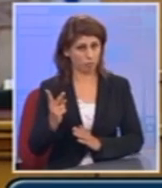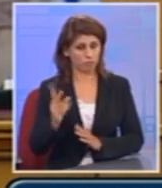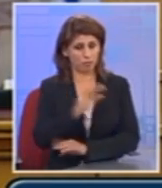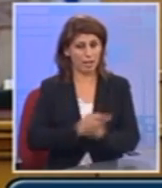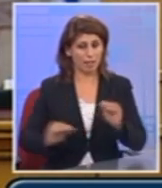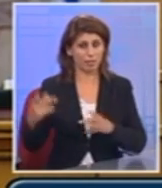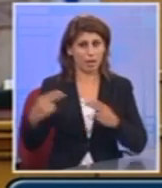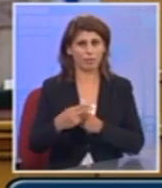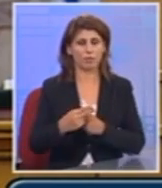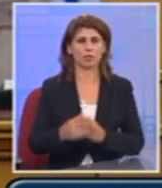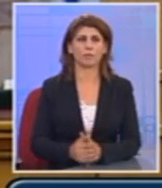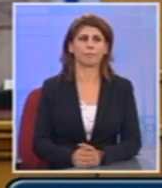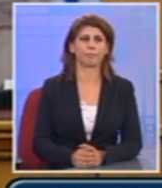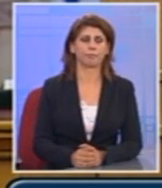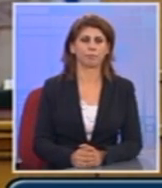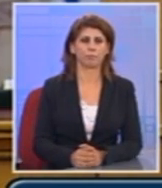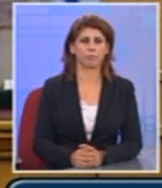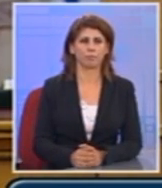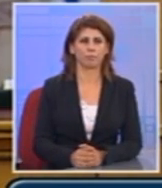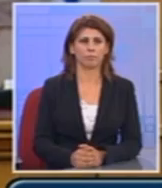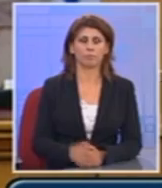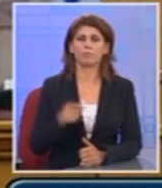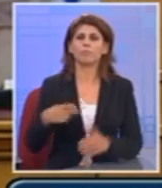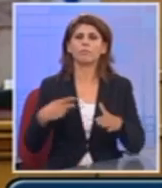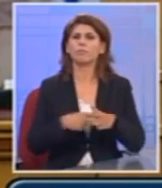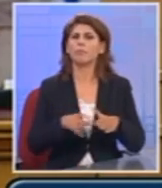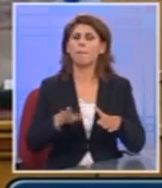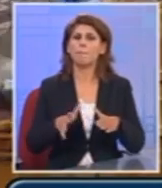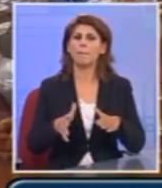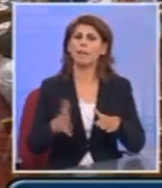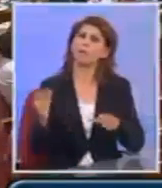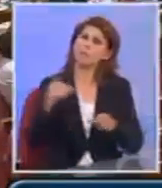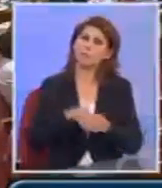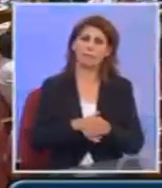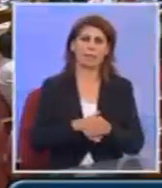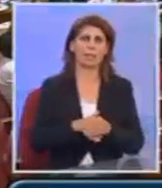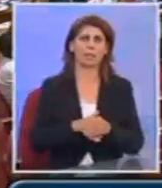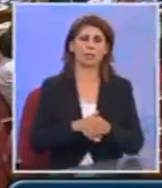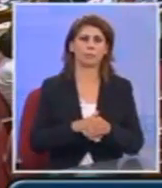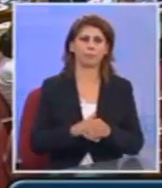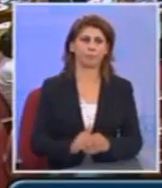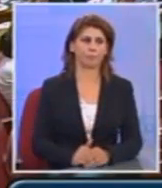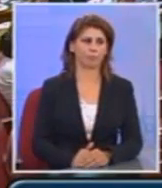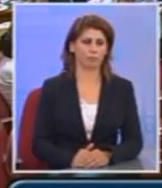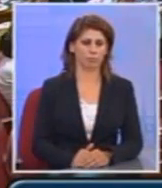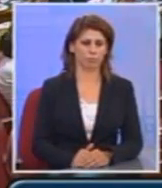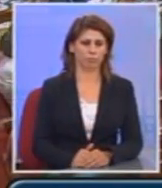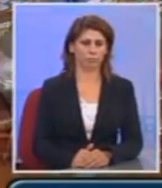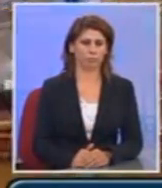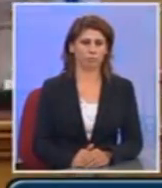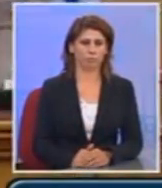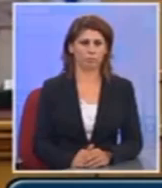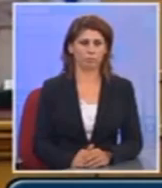2010 αυτά τα ταμεία περίπου συμμετείχαν με την με